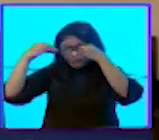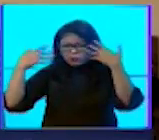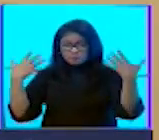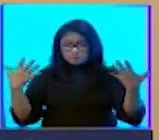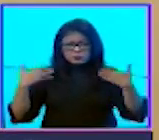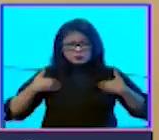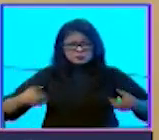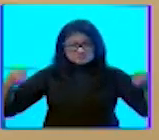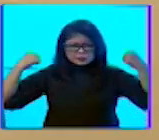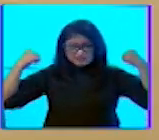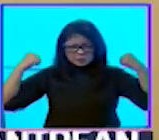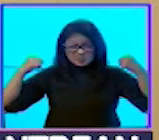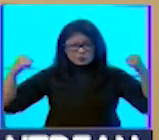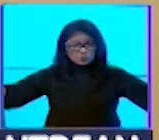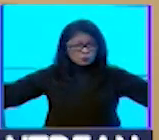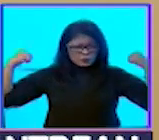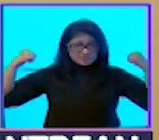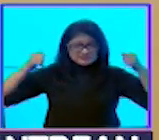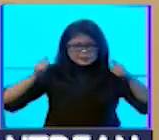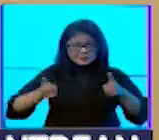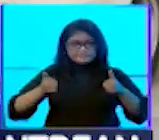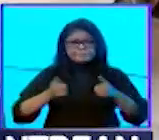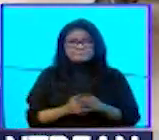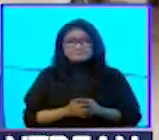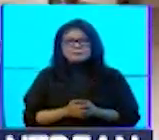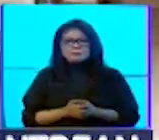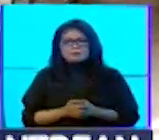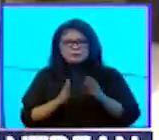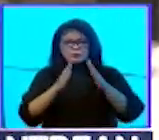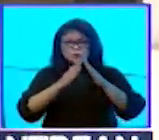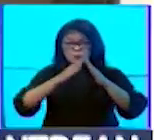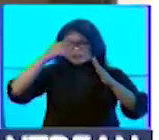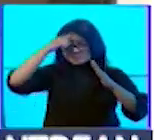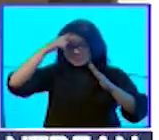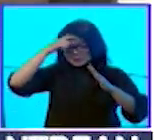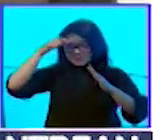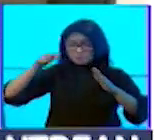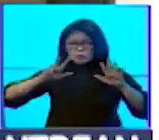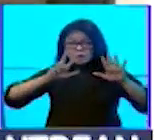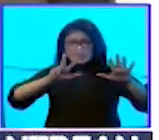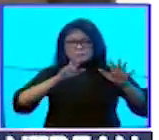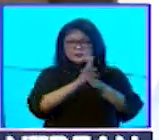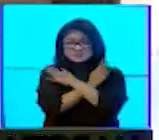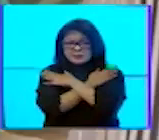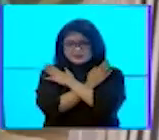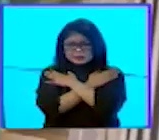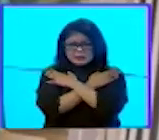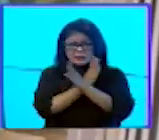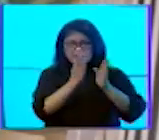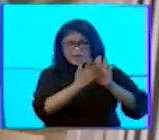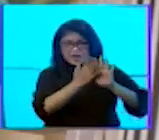lah, masih kuat. Hingga Senin pagi di RSUD Dr. Lukmono Hadi, 8 jenazah COVID-19 telah masuk daftar antrean tim